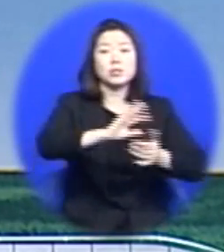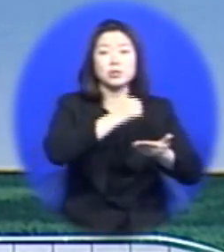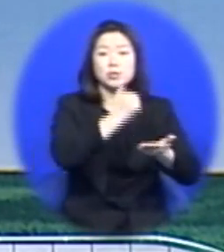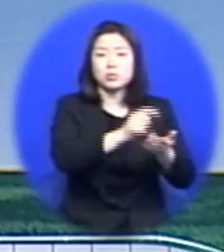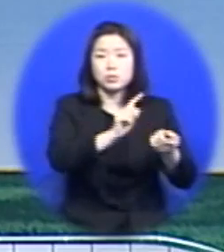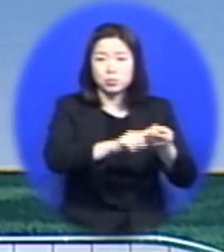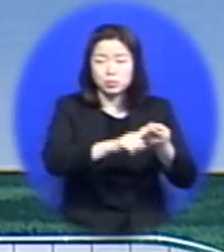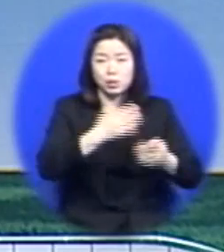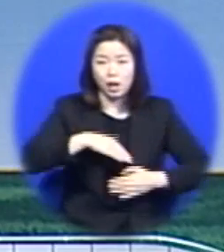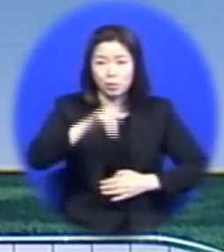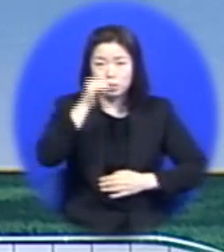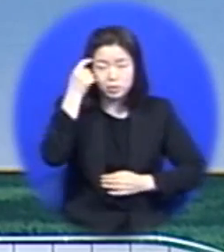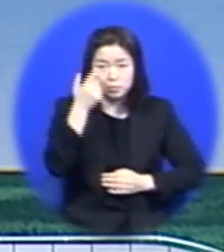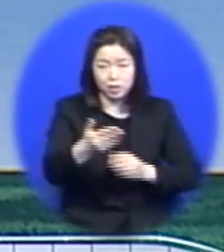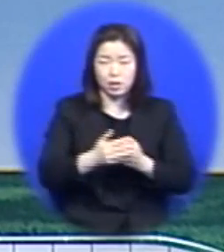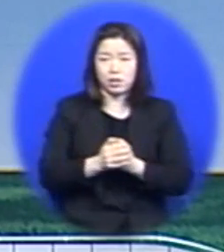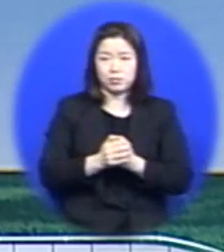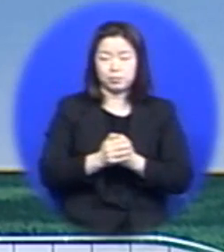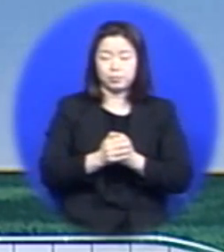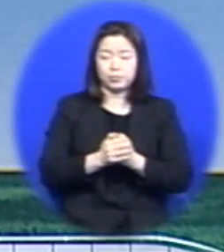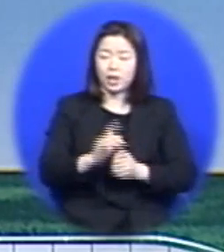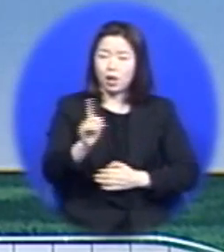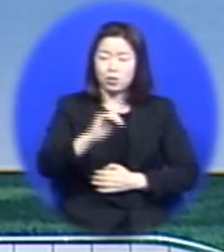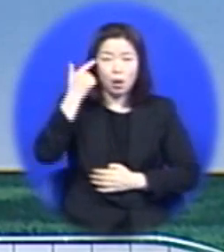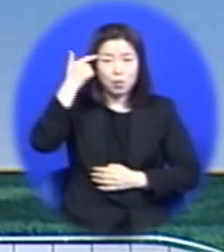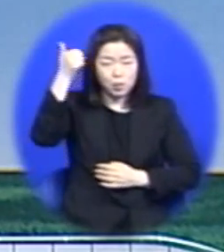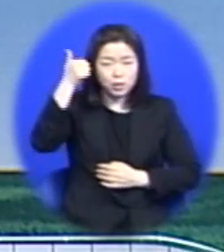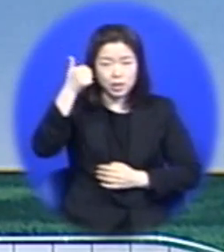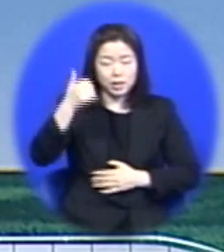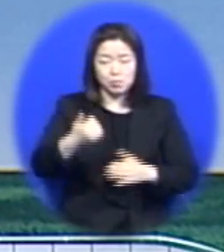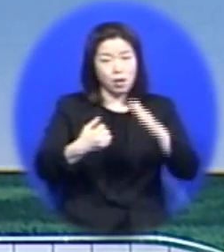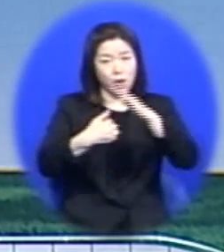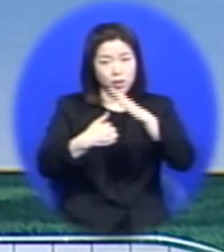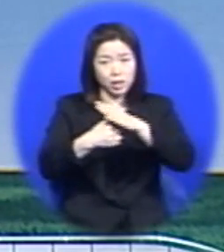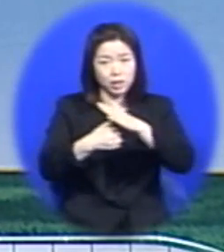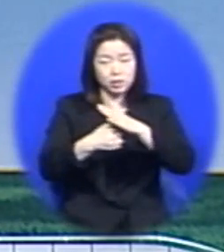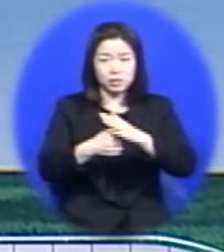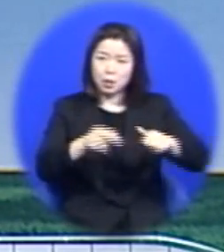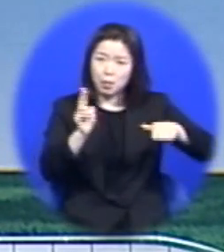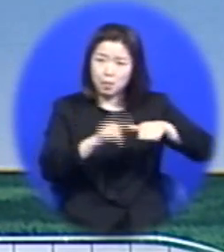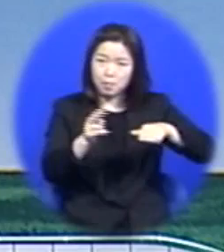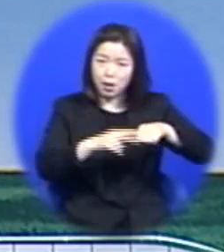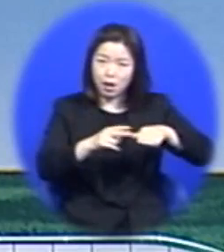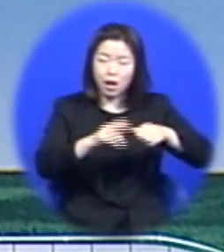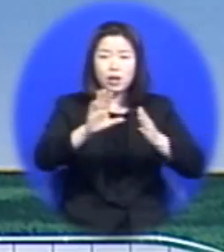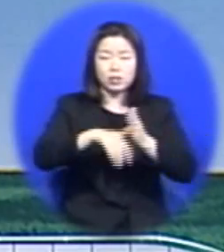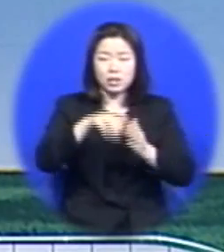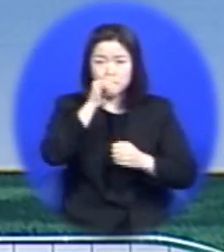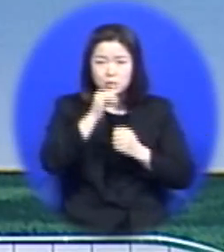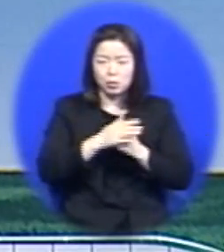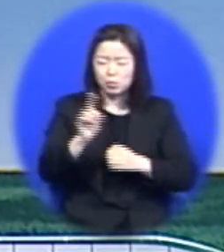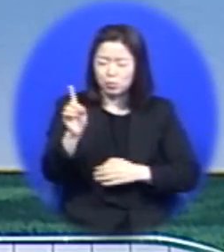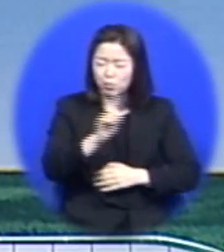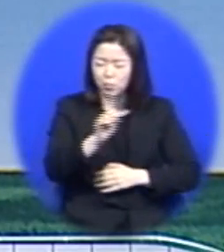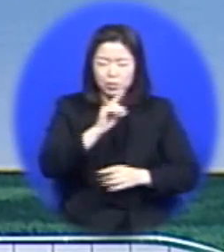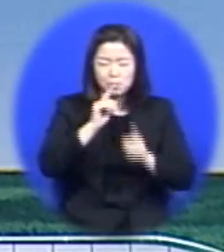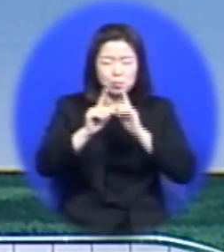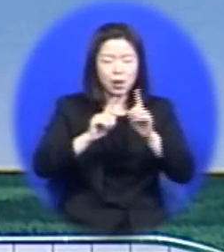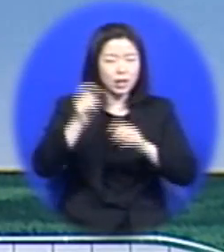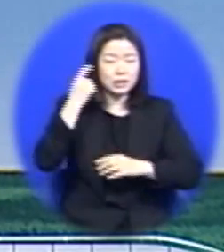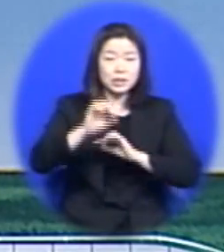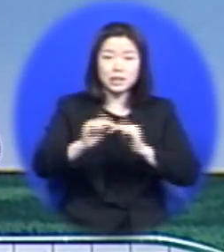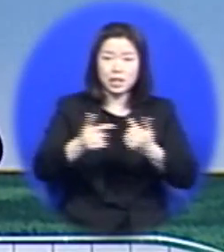목사님이 어린 아들을 매를 대야 될 때가 됐어요. 도무지 말을 안 듣습니다.